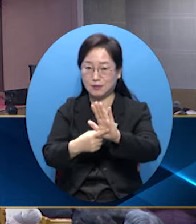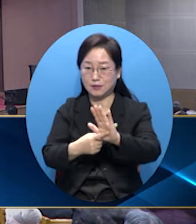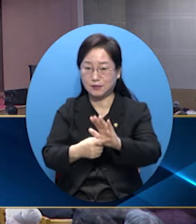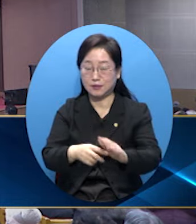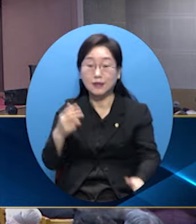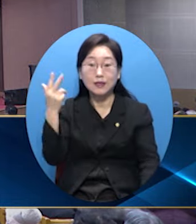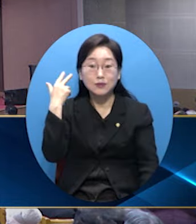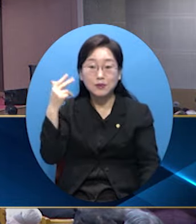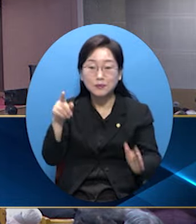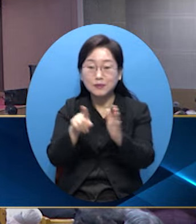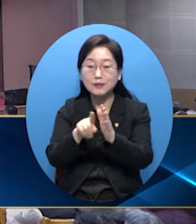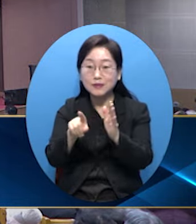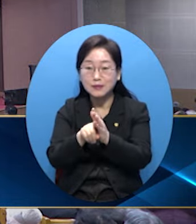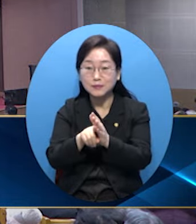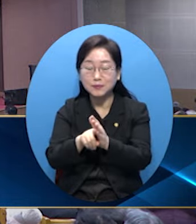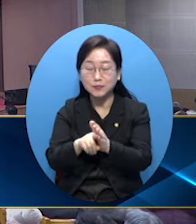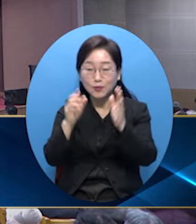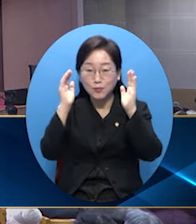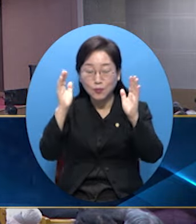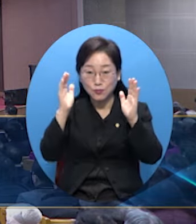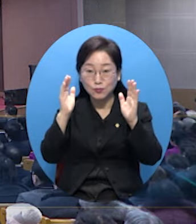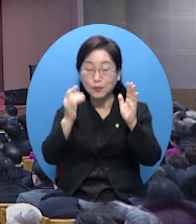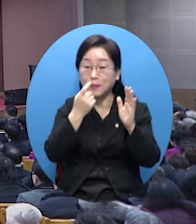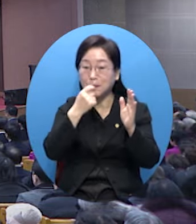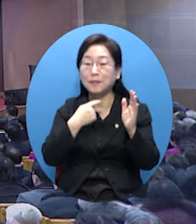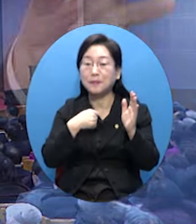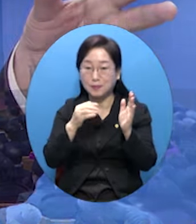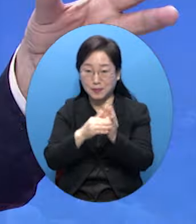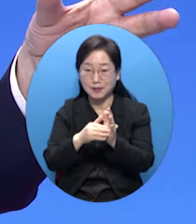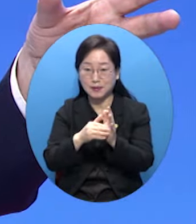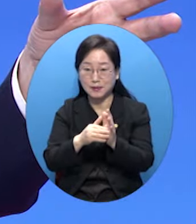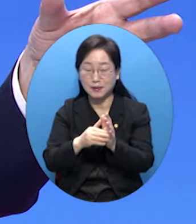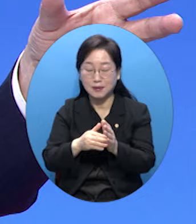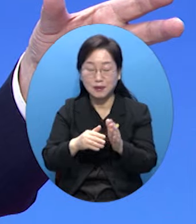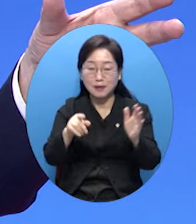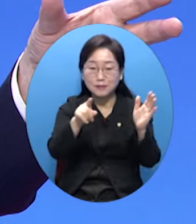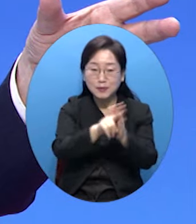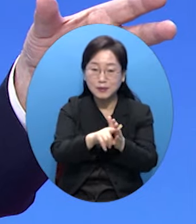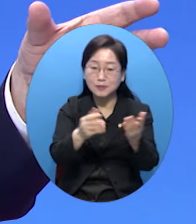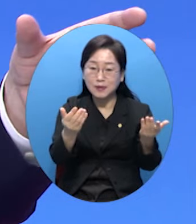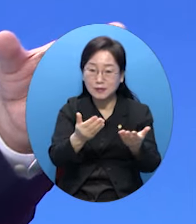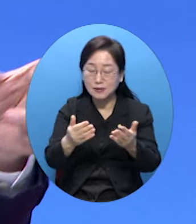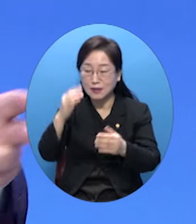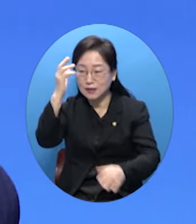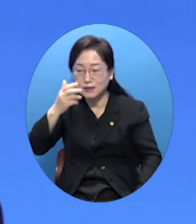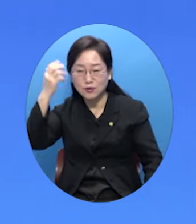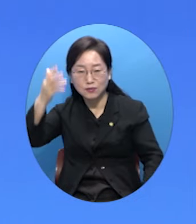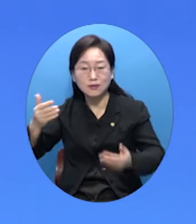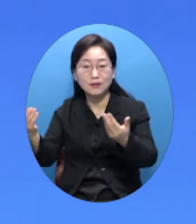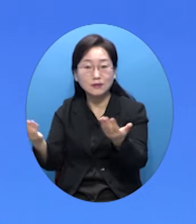지난주에 믿음의 역사를 공부했는데 믿음의 역사와 성령의 역사가